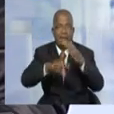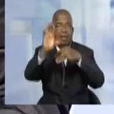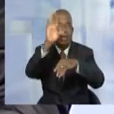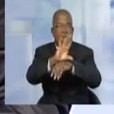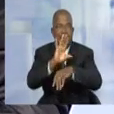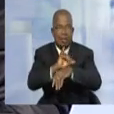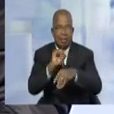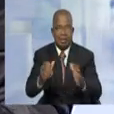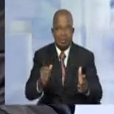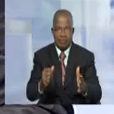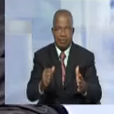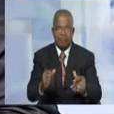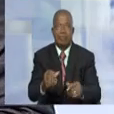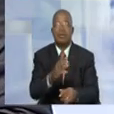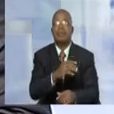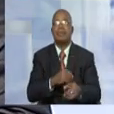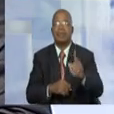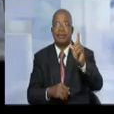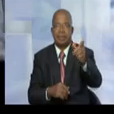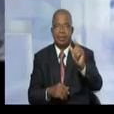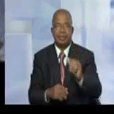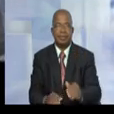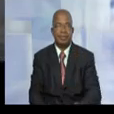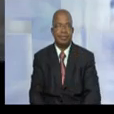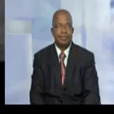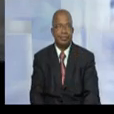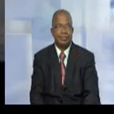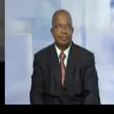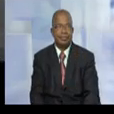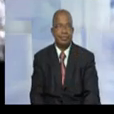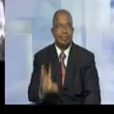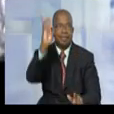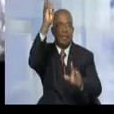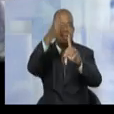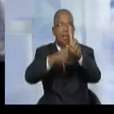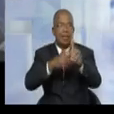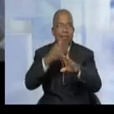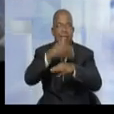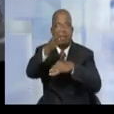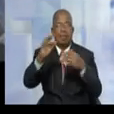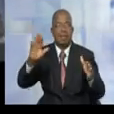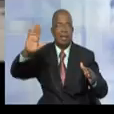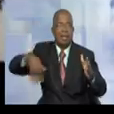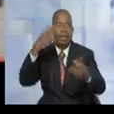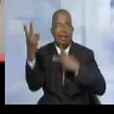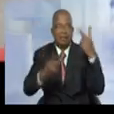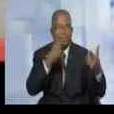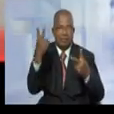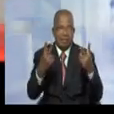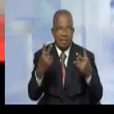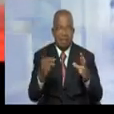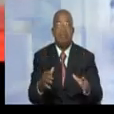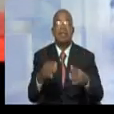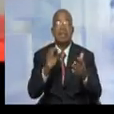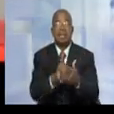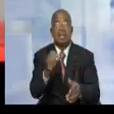Côte d'Ivoire et le Maroc. Alexis Ouedraogo. 6 mois après sa dernière visite en Côte d'Ivoire, le roi du